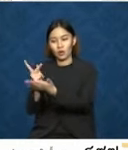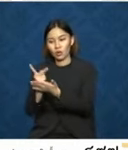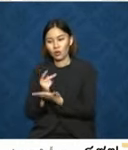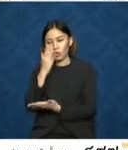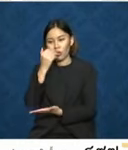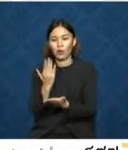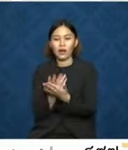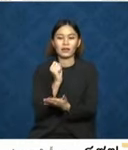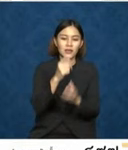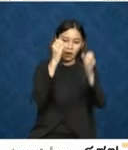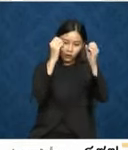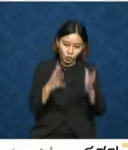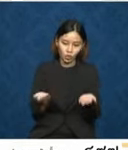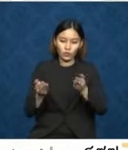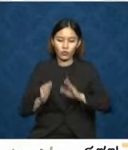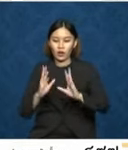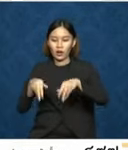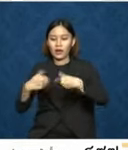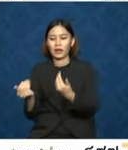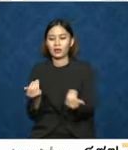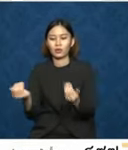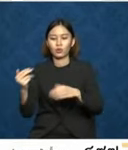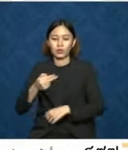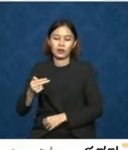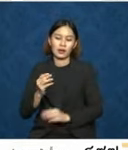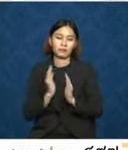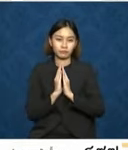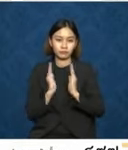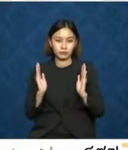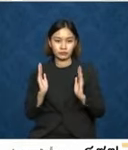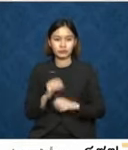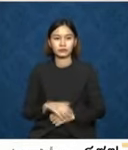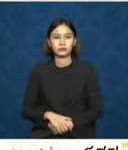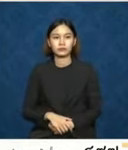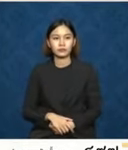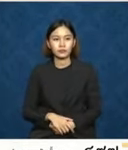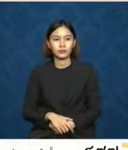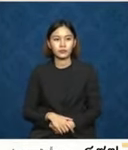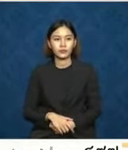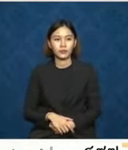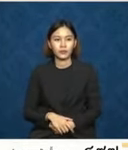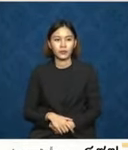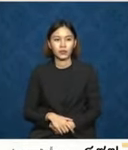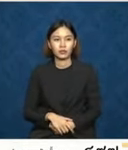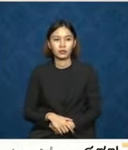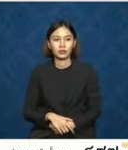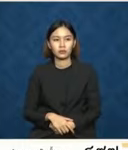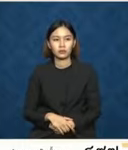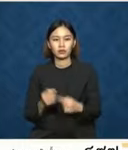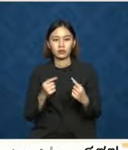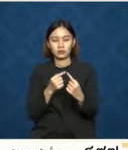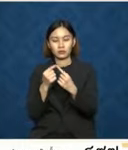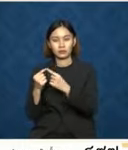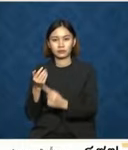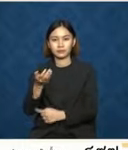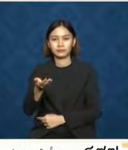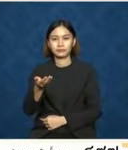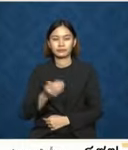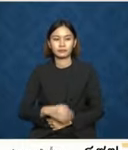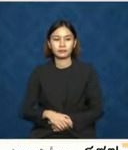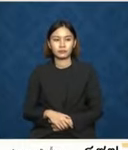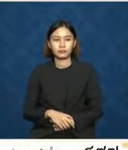จ้างครูจ้างพระลงให้กับลูกหลานของส้วครับขอบคุณครับท่านประธานขอเชิญคุณจักรวาลชัย